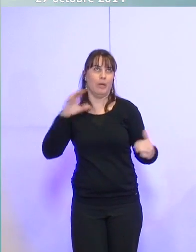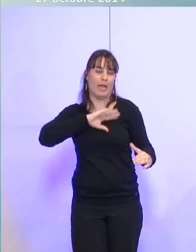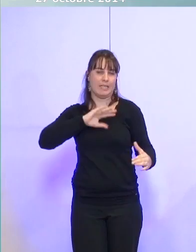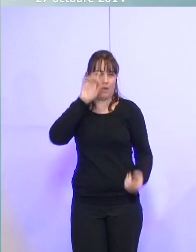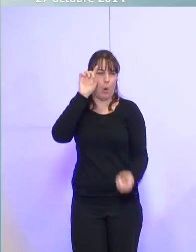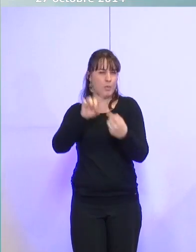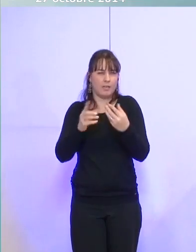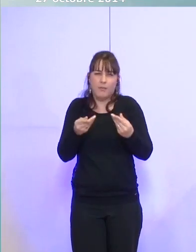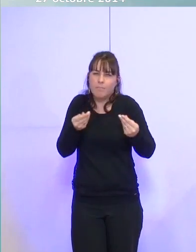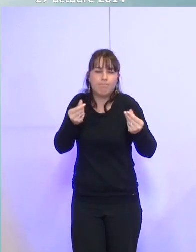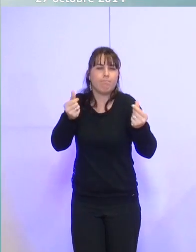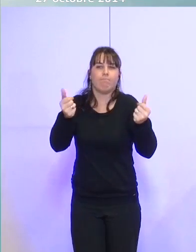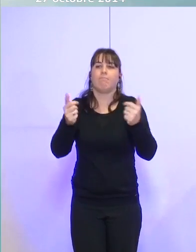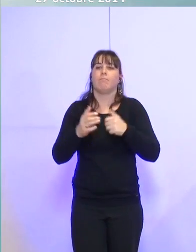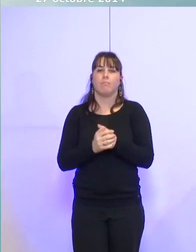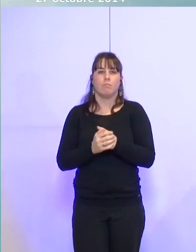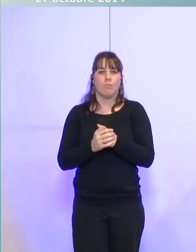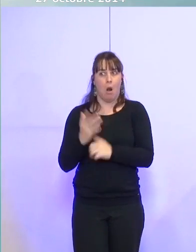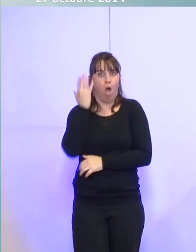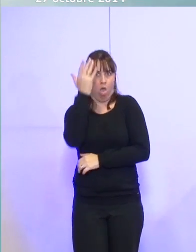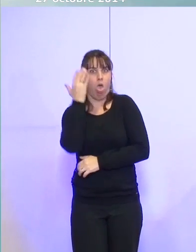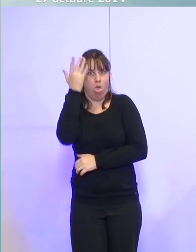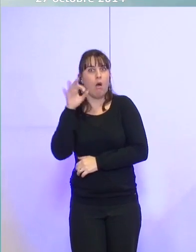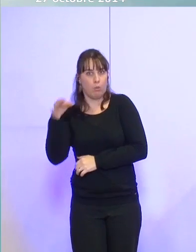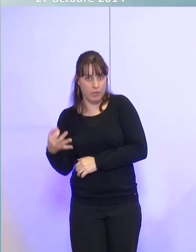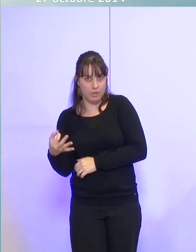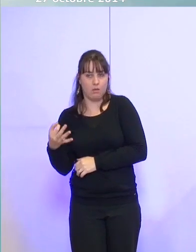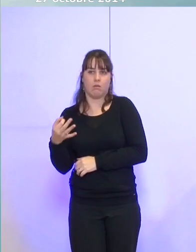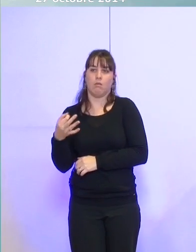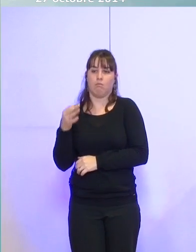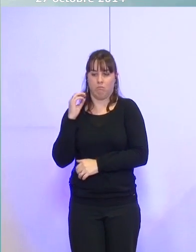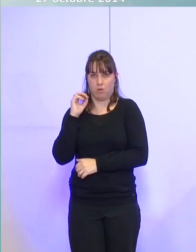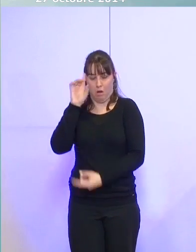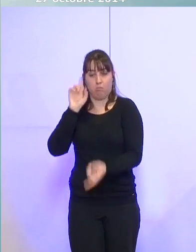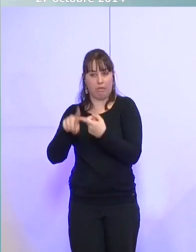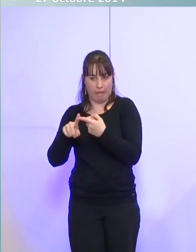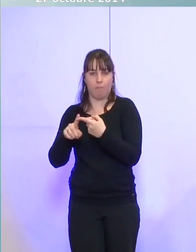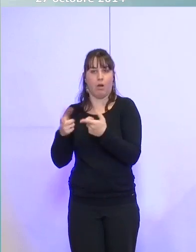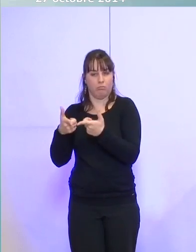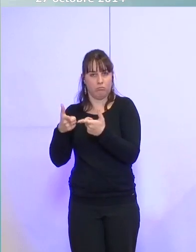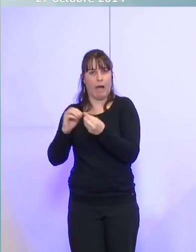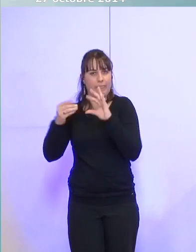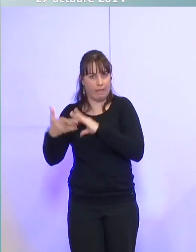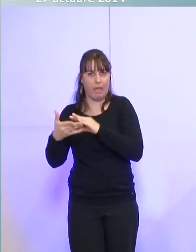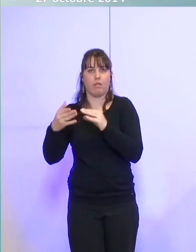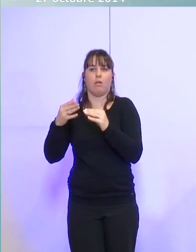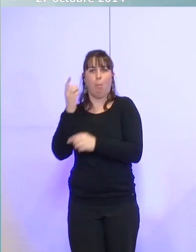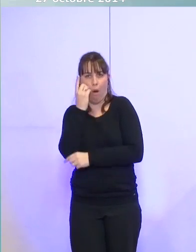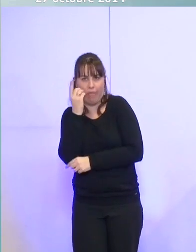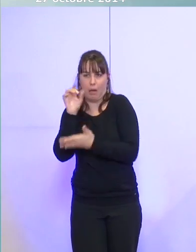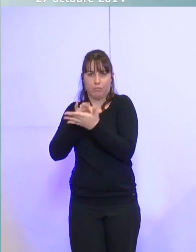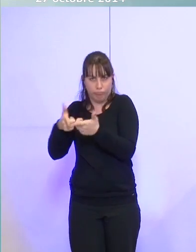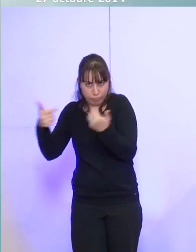enjeux. Donc il y a à la fois des inquiétudes qui sont sur ces dossiers-là et en même temps des perspectives,